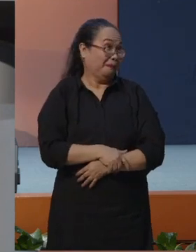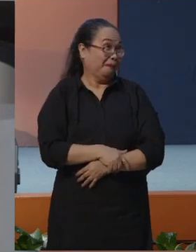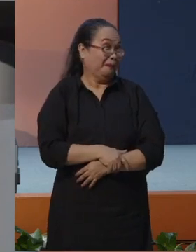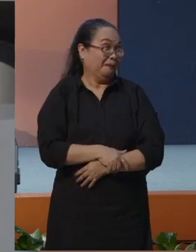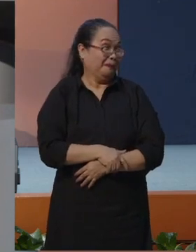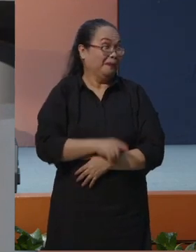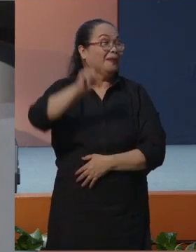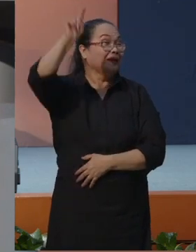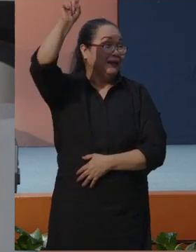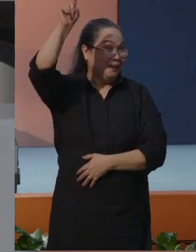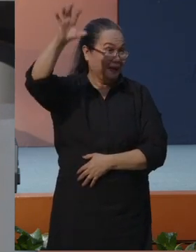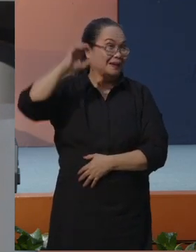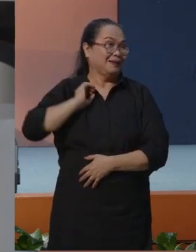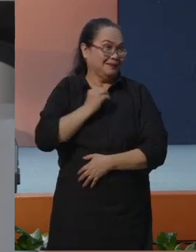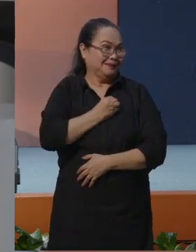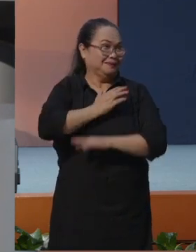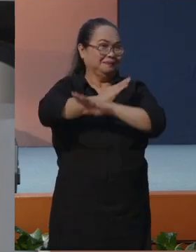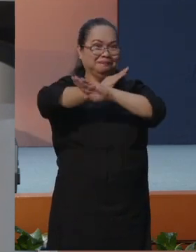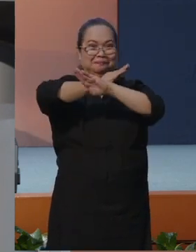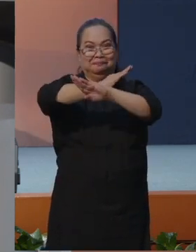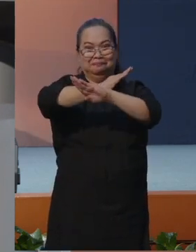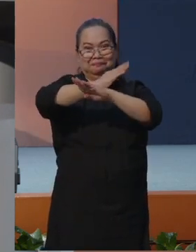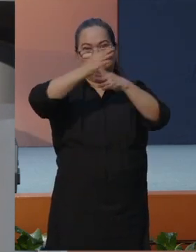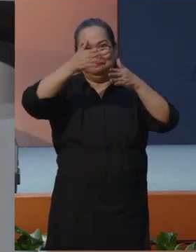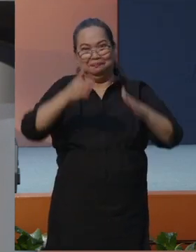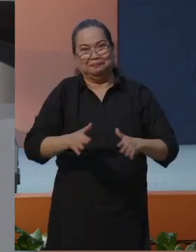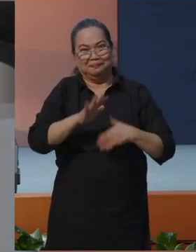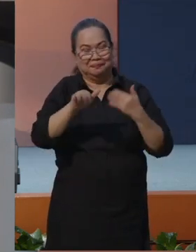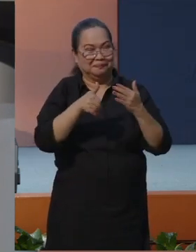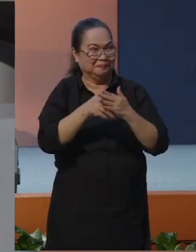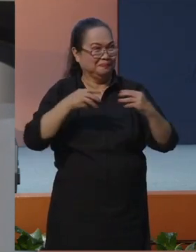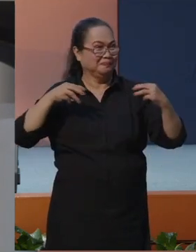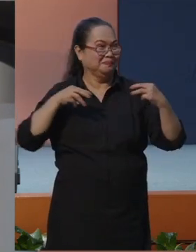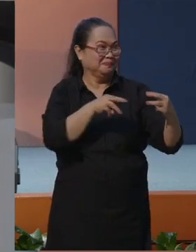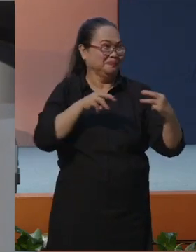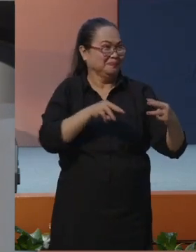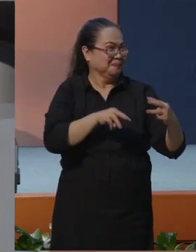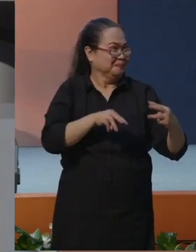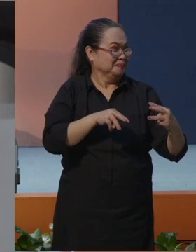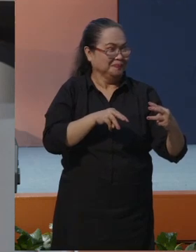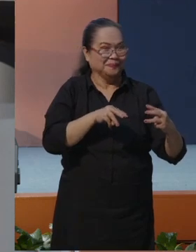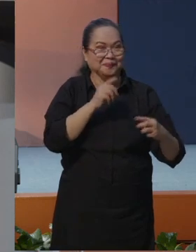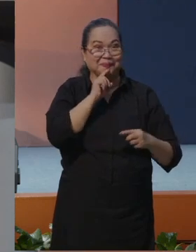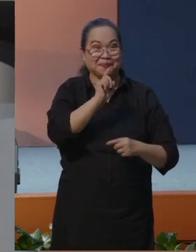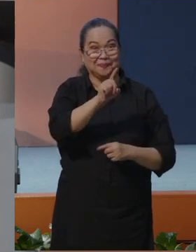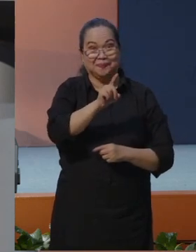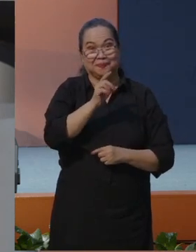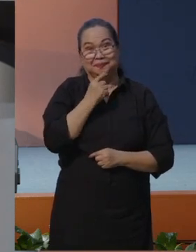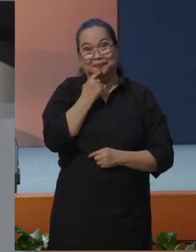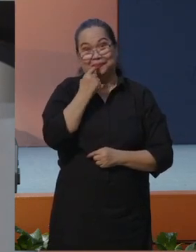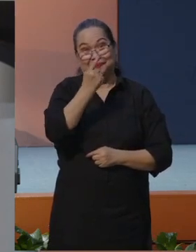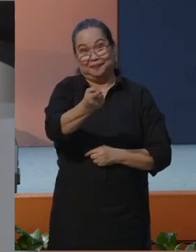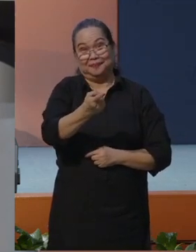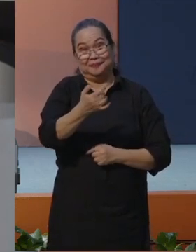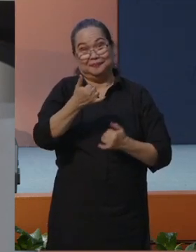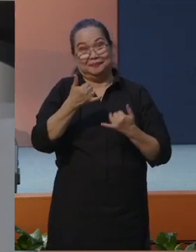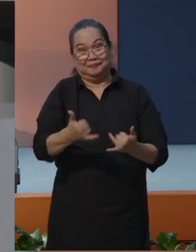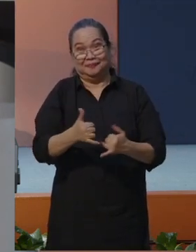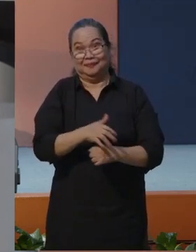Siya po ang ating kalasag sa ating pakikipaglaban sa kaaway ng ating kaluluwa